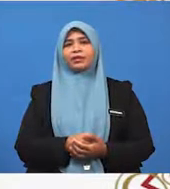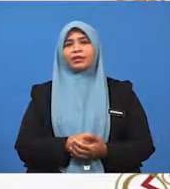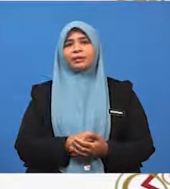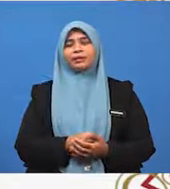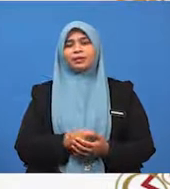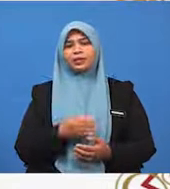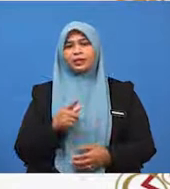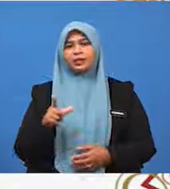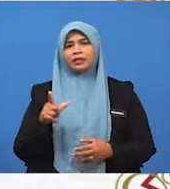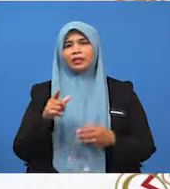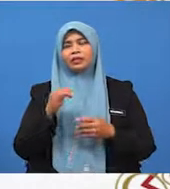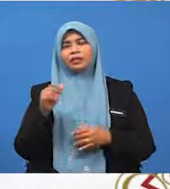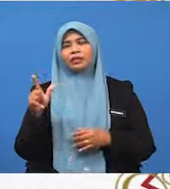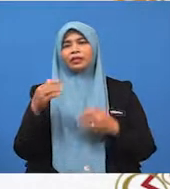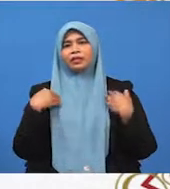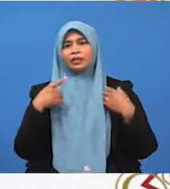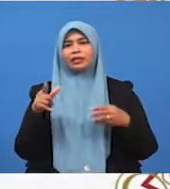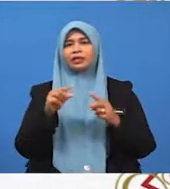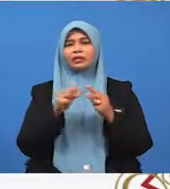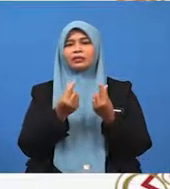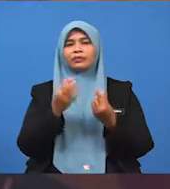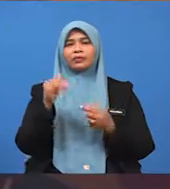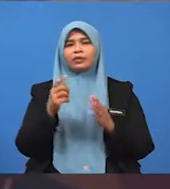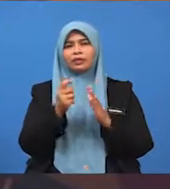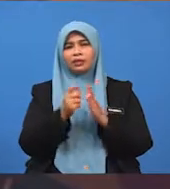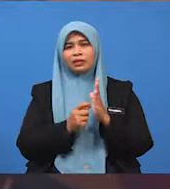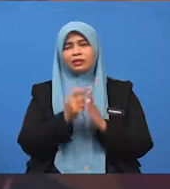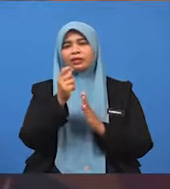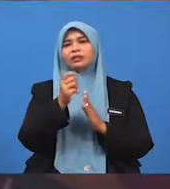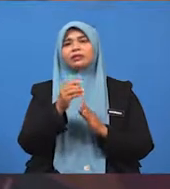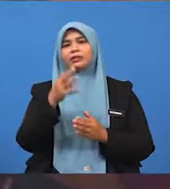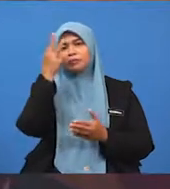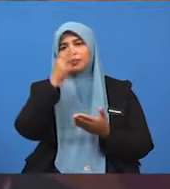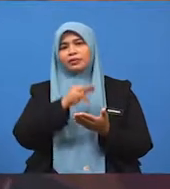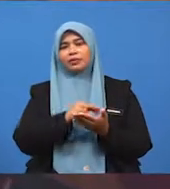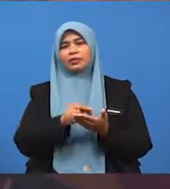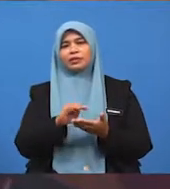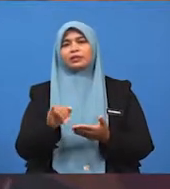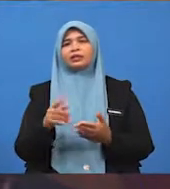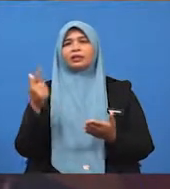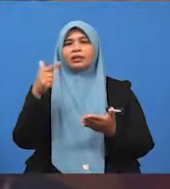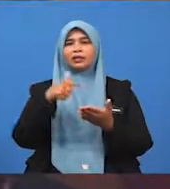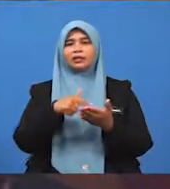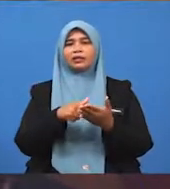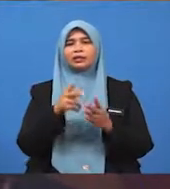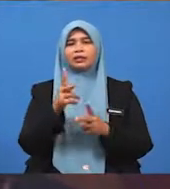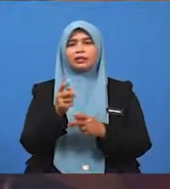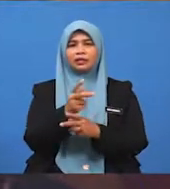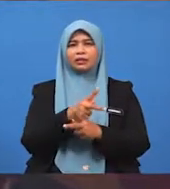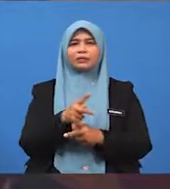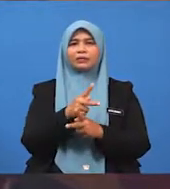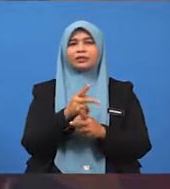sebaik-baiknya pada Lauh Mahfuz. Dalam mentafsirkan ayat ini, Imam Al-Qurtubi dan